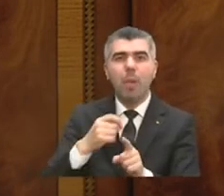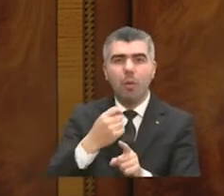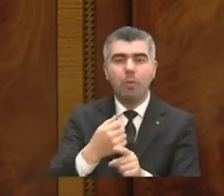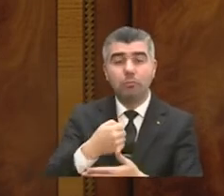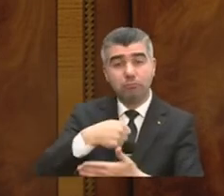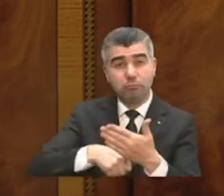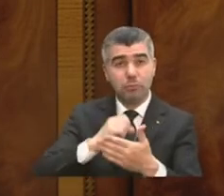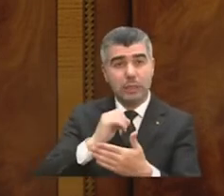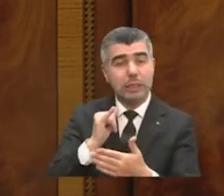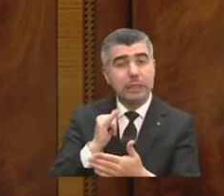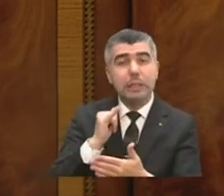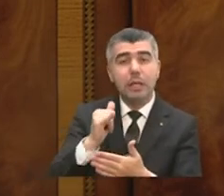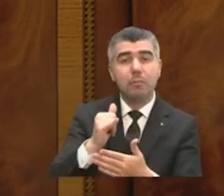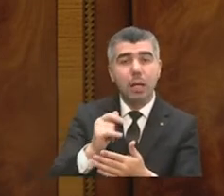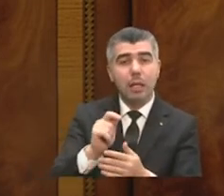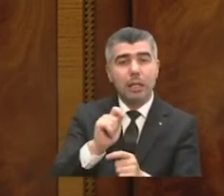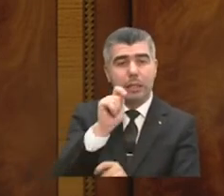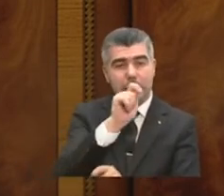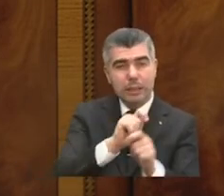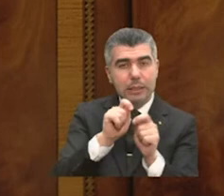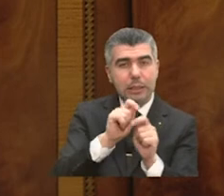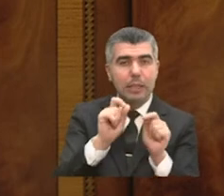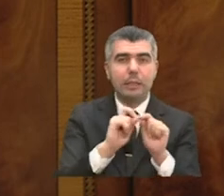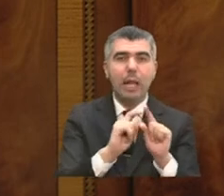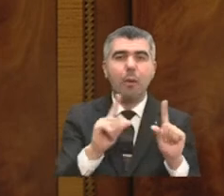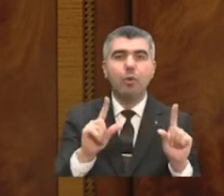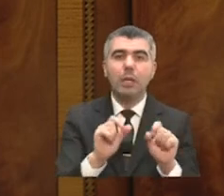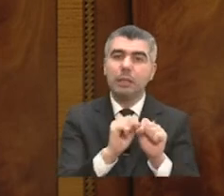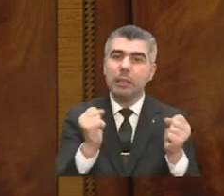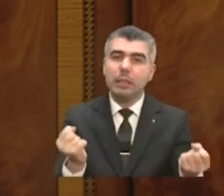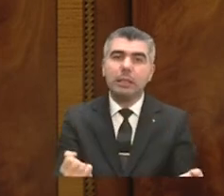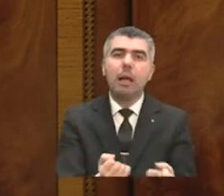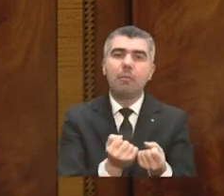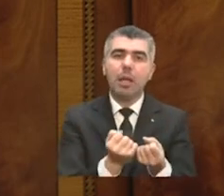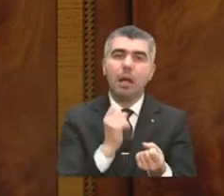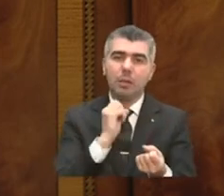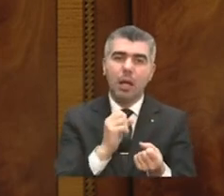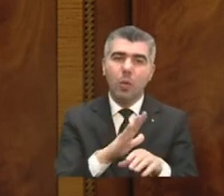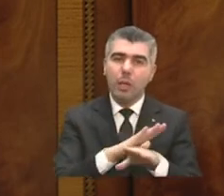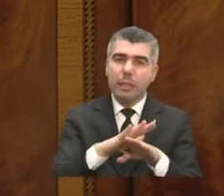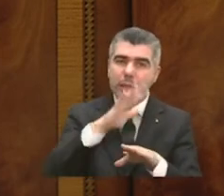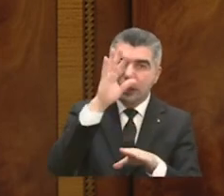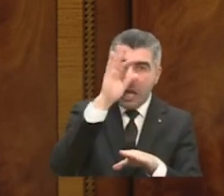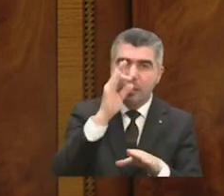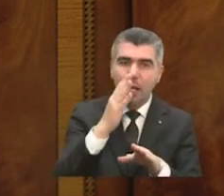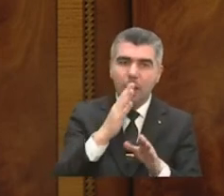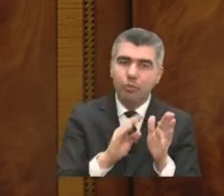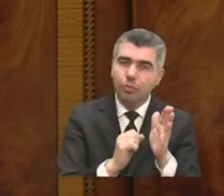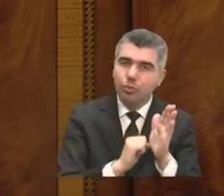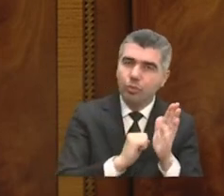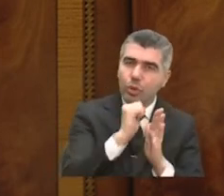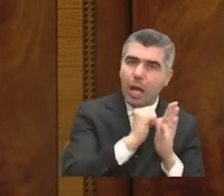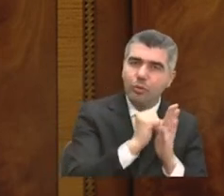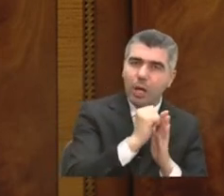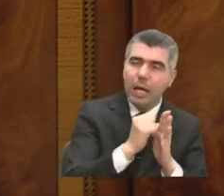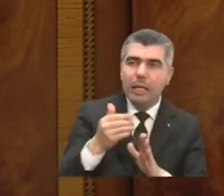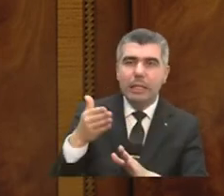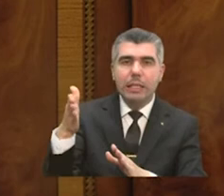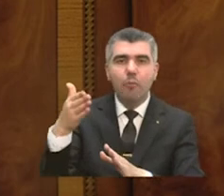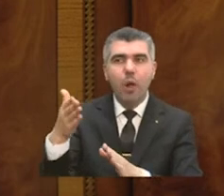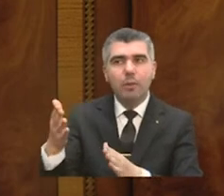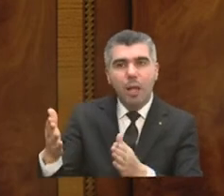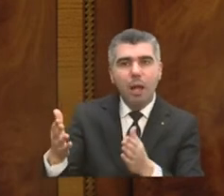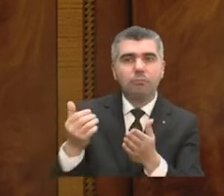de victimes séquestrées du camp de Tindouf, les violations et l'atteinte aux droits